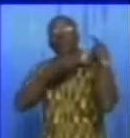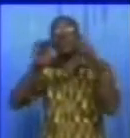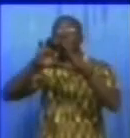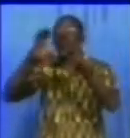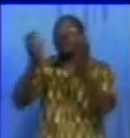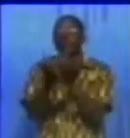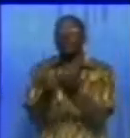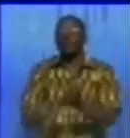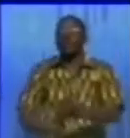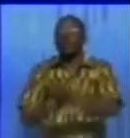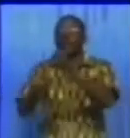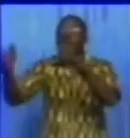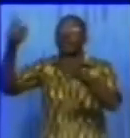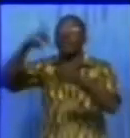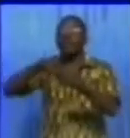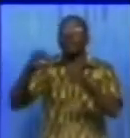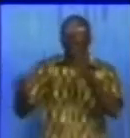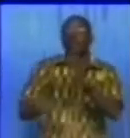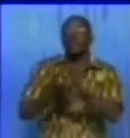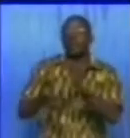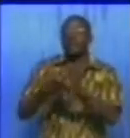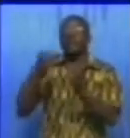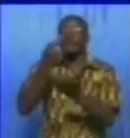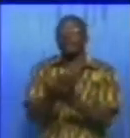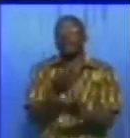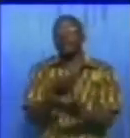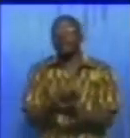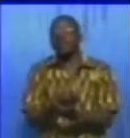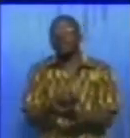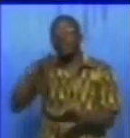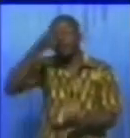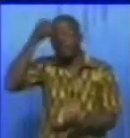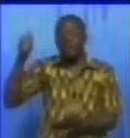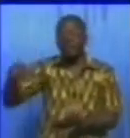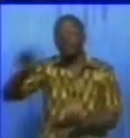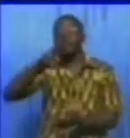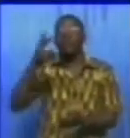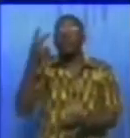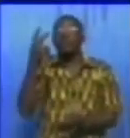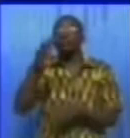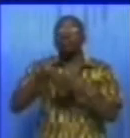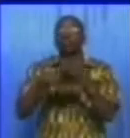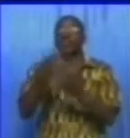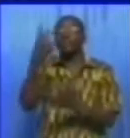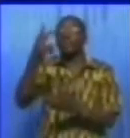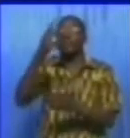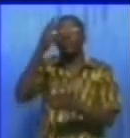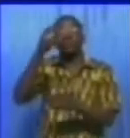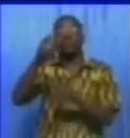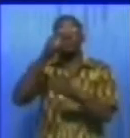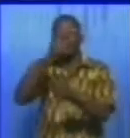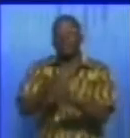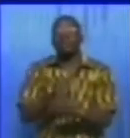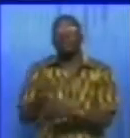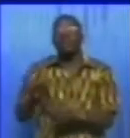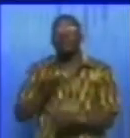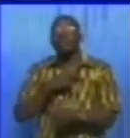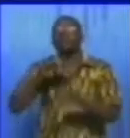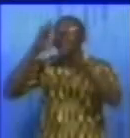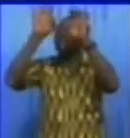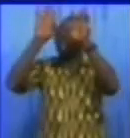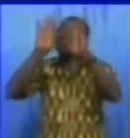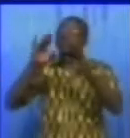le soutien des partenaires techniques et financiers. Parce que vous voyez, tous les deux ans, nous avions des inondations